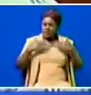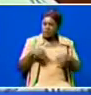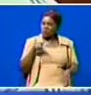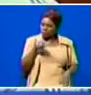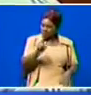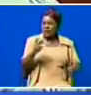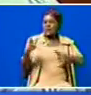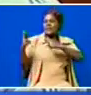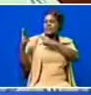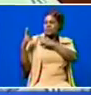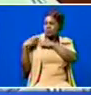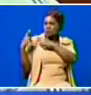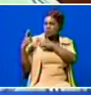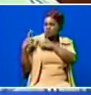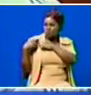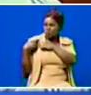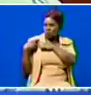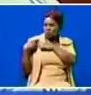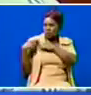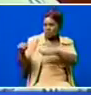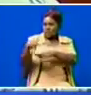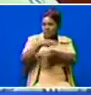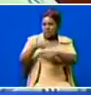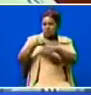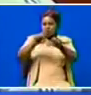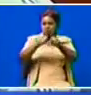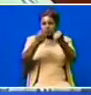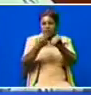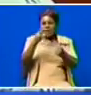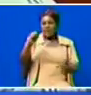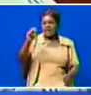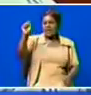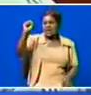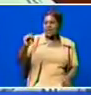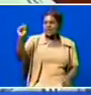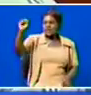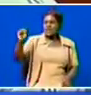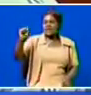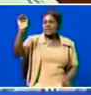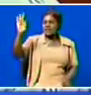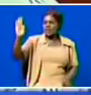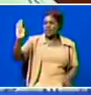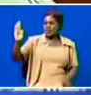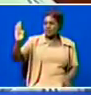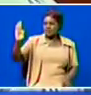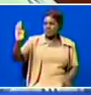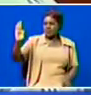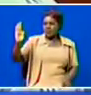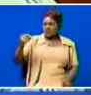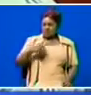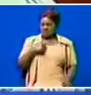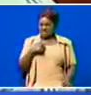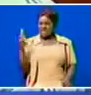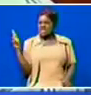behind his sitting at the National Social Security Fund and those who